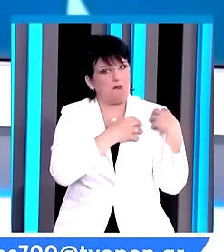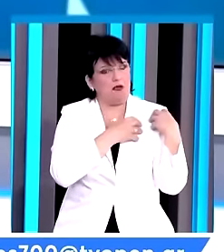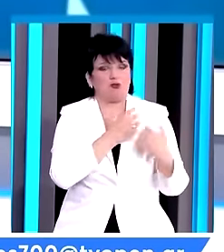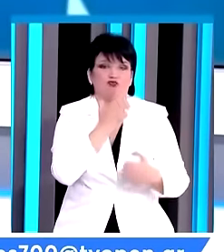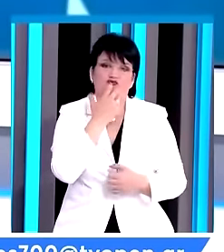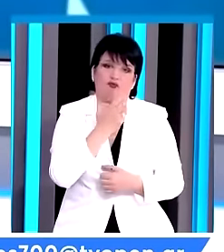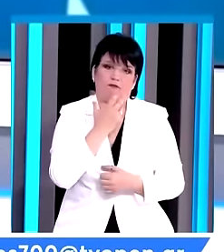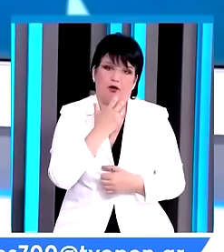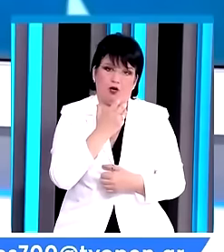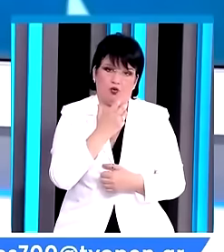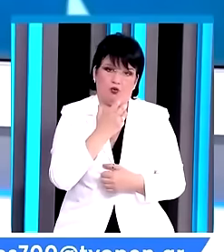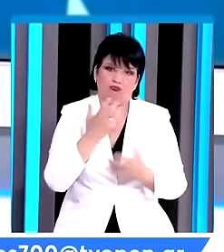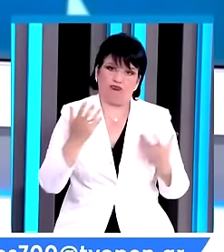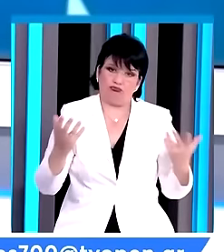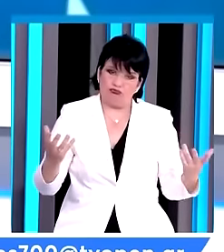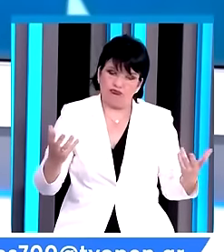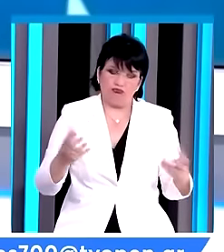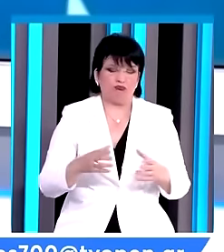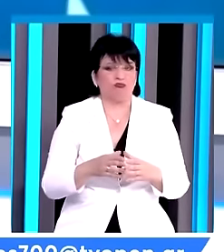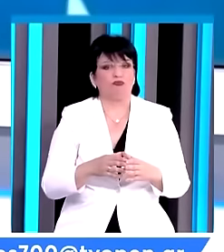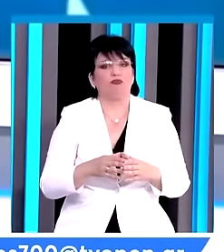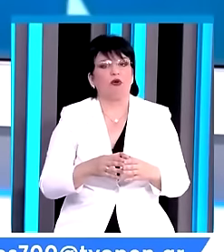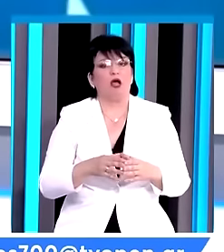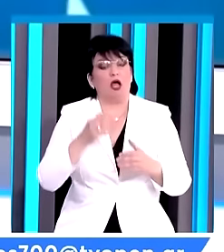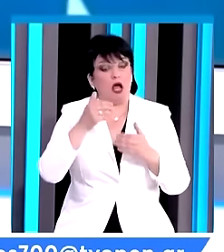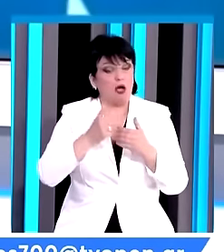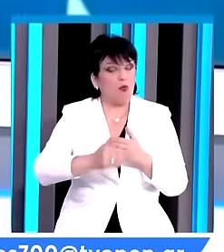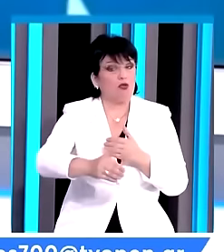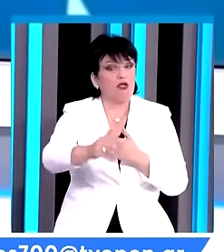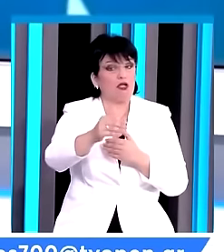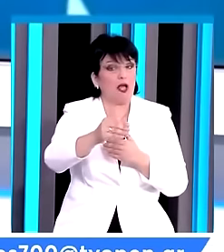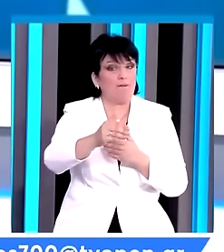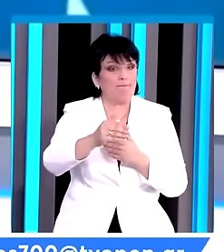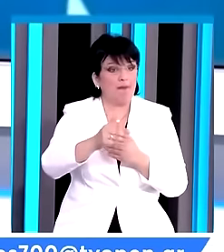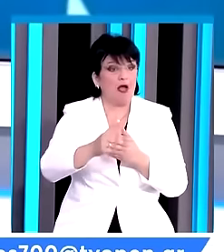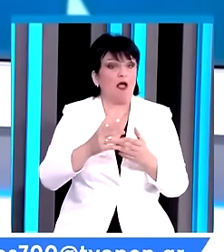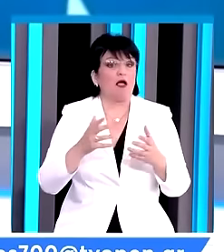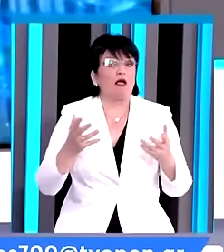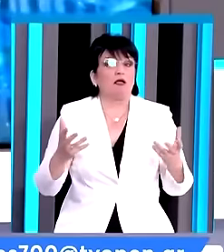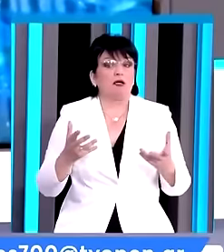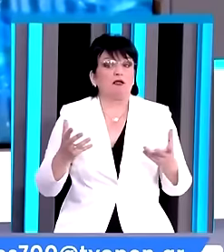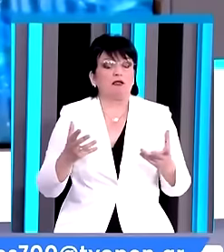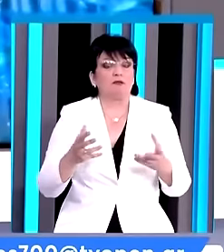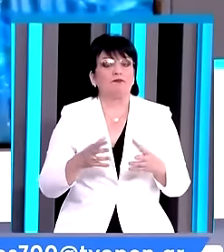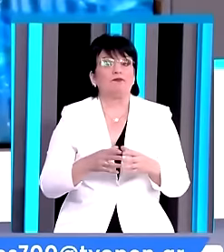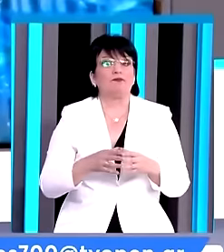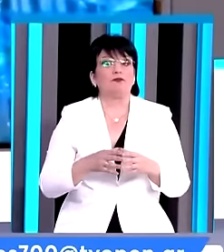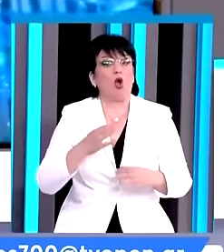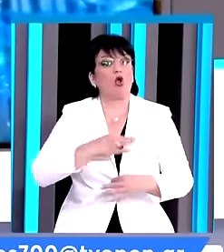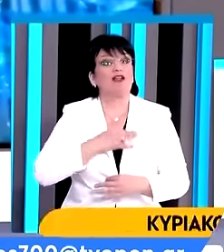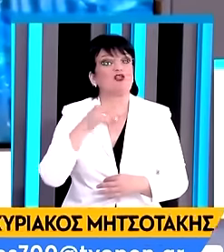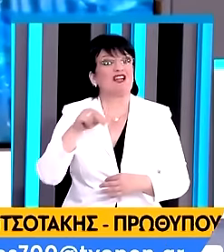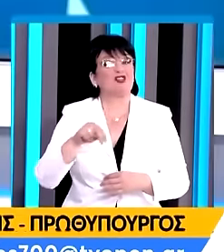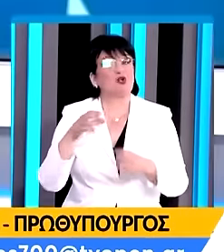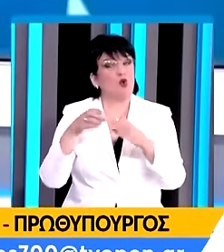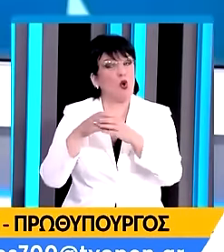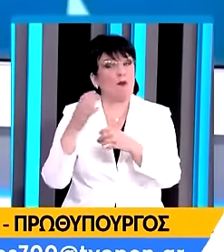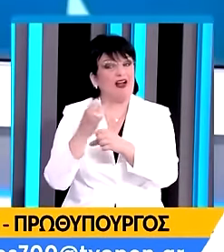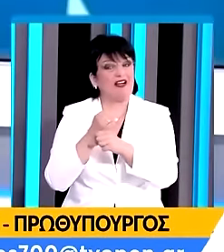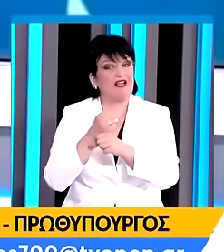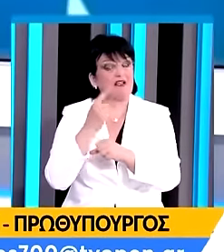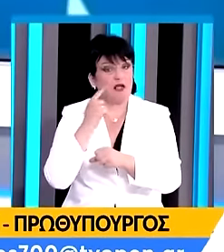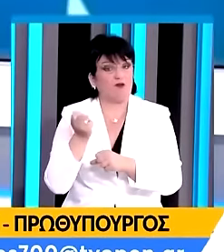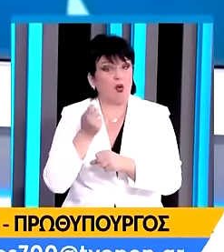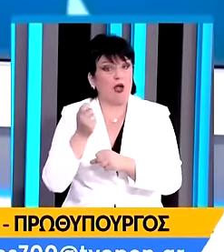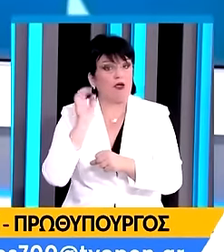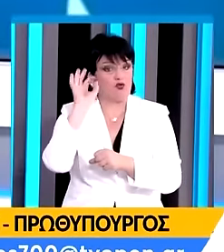σοβαρού πατριωτισμού και της πατριωτοκαπηλίας. Από εκεί και πέρα διαρροές στα δεξιά μας. Πατριωτοκάπηλος, κύριος Βελόπουλος, κύριος Νασιός. Βεβαίως. Δεν το κρύβω, το έχω πει